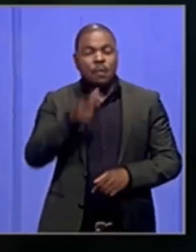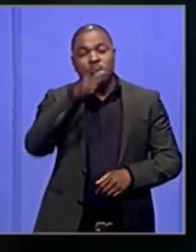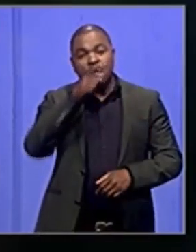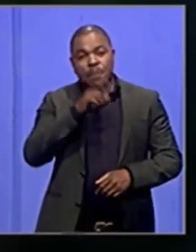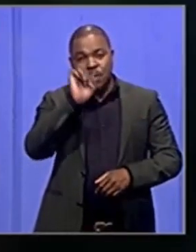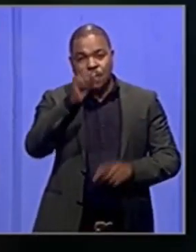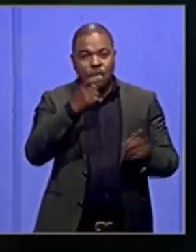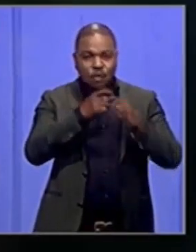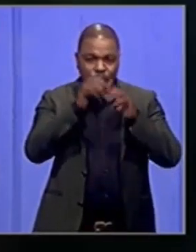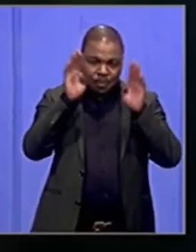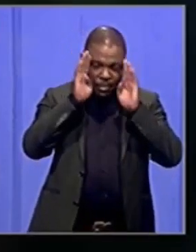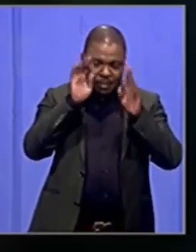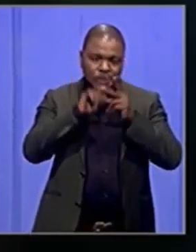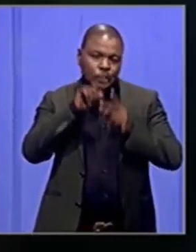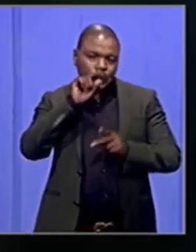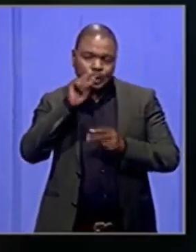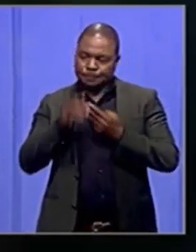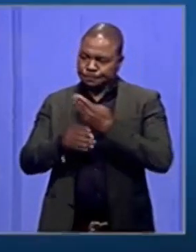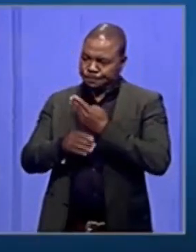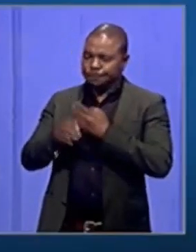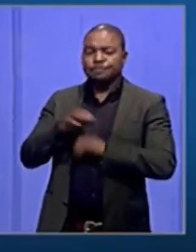jaana mo Facebook le Twitter.